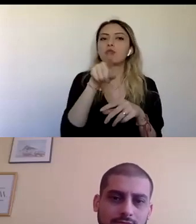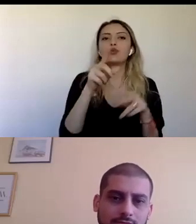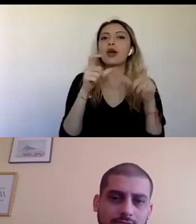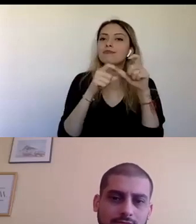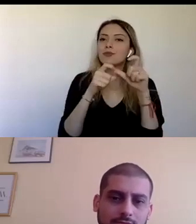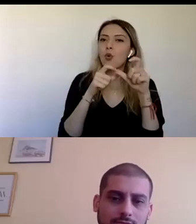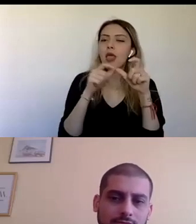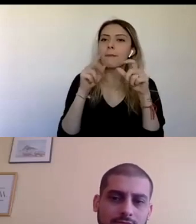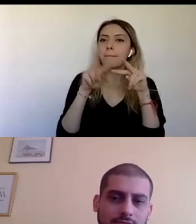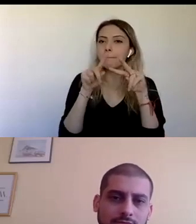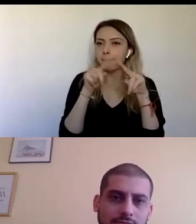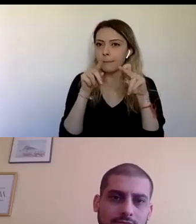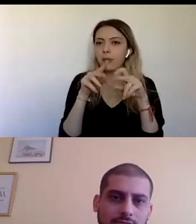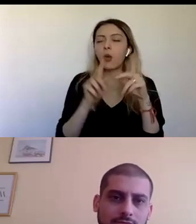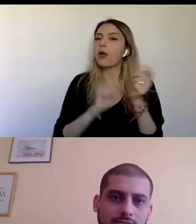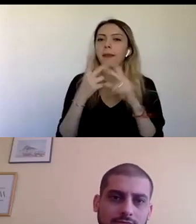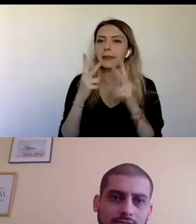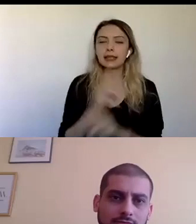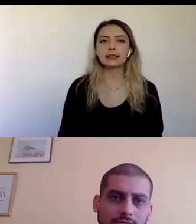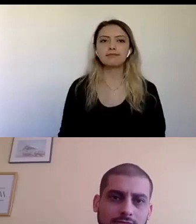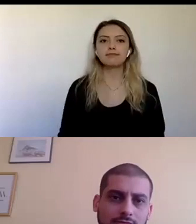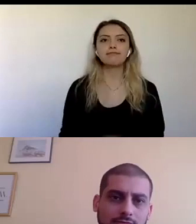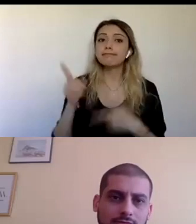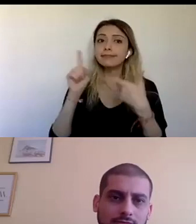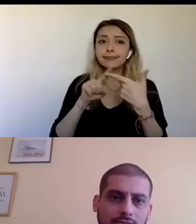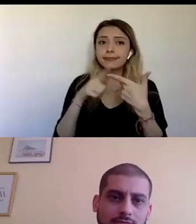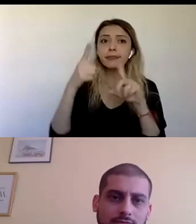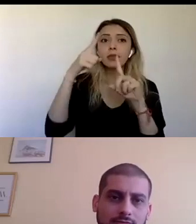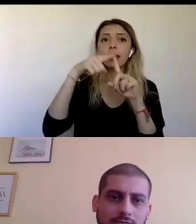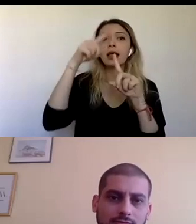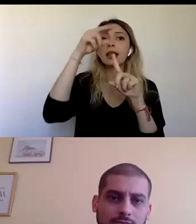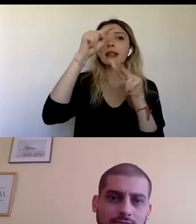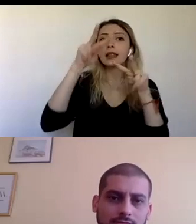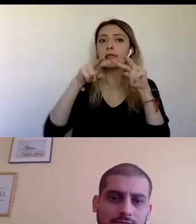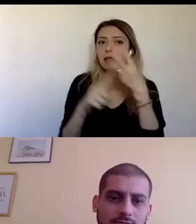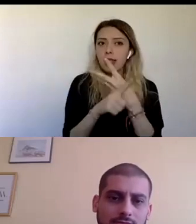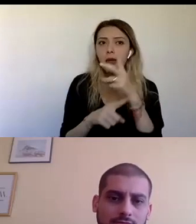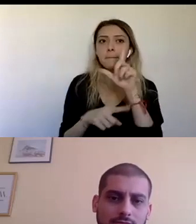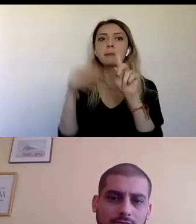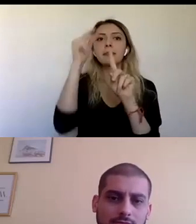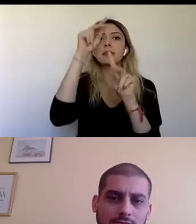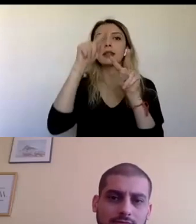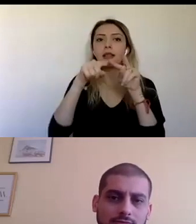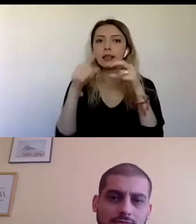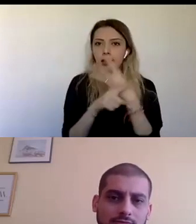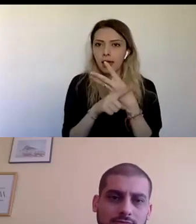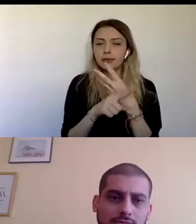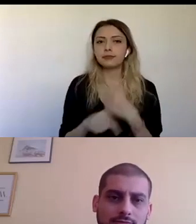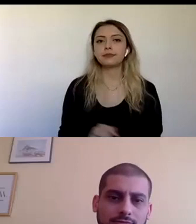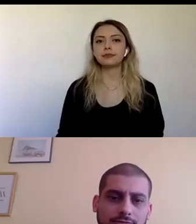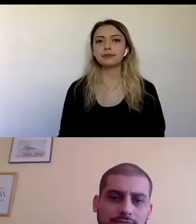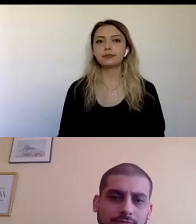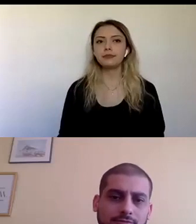diğeri Timeline, yine aynı üniversitenin oluşturduğu araçlardan. Bunda da az